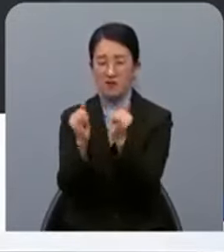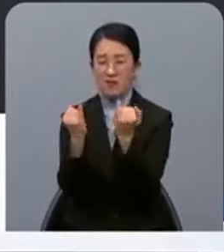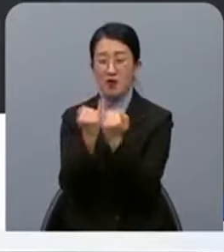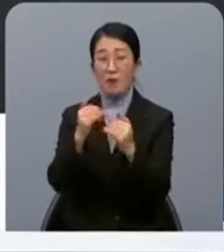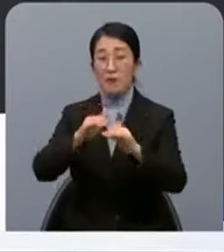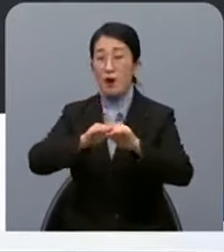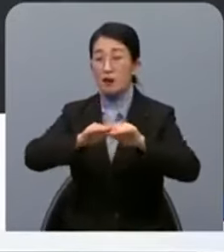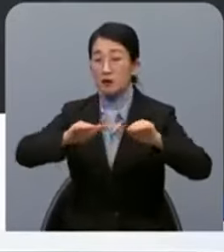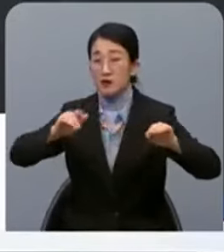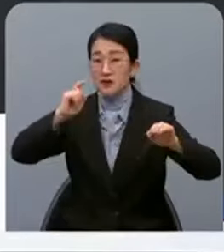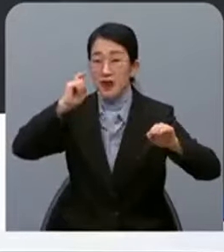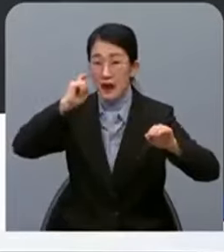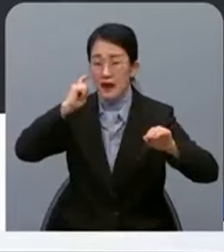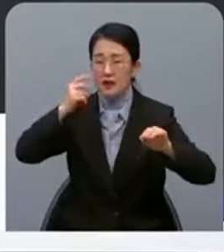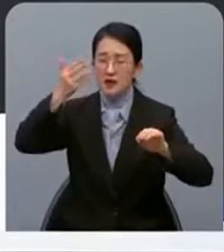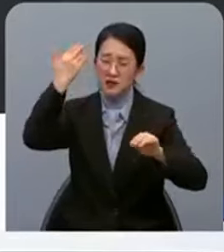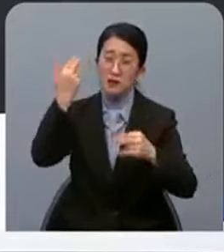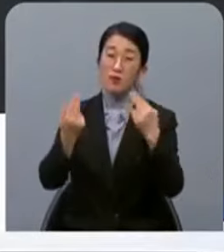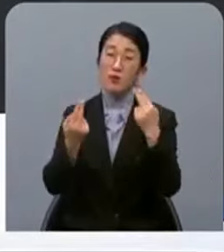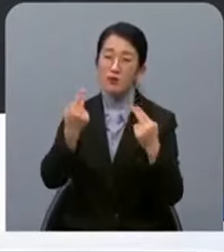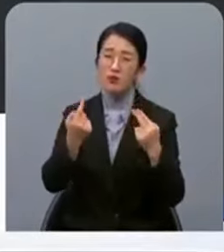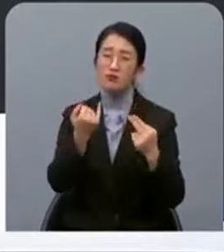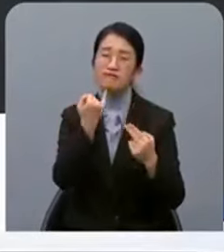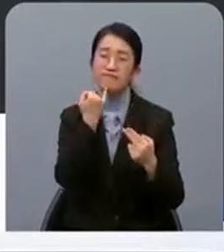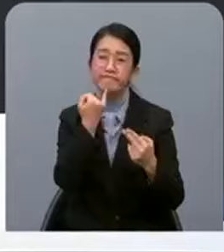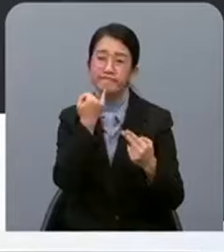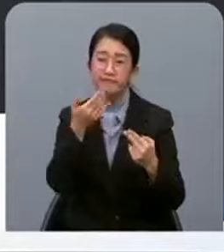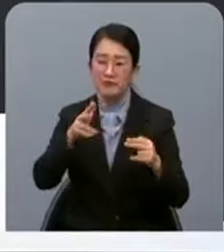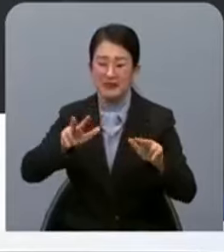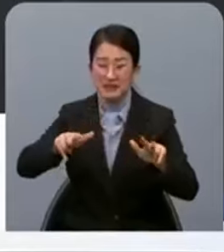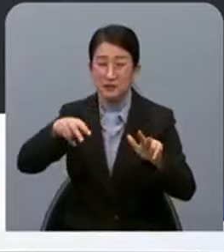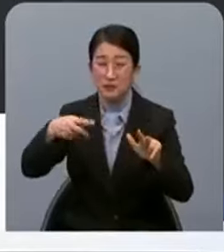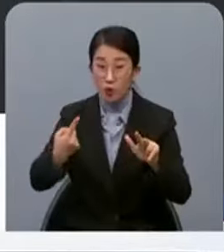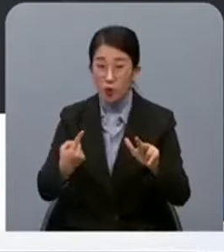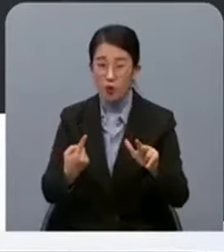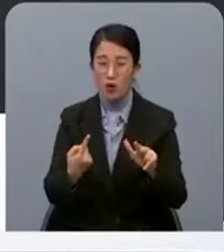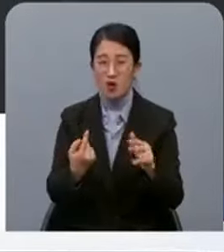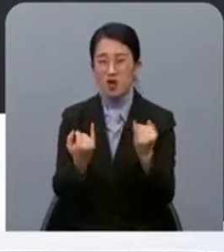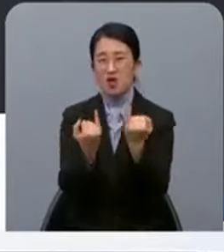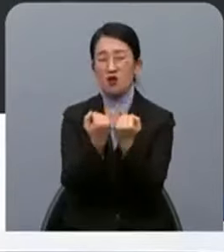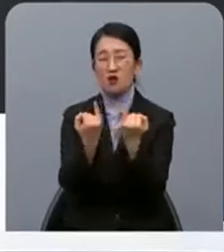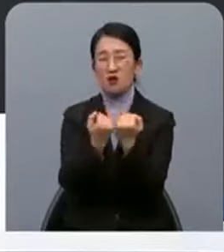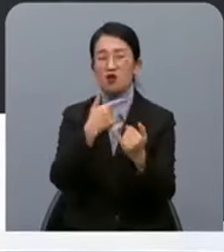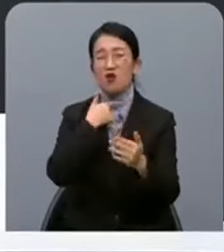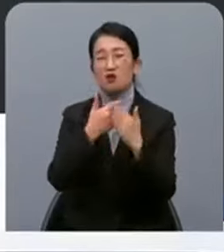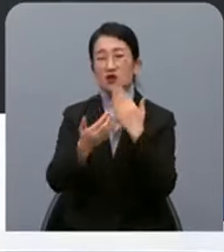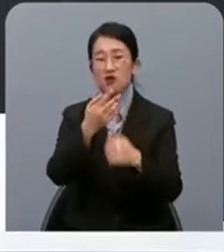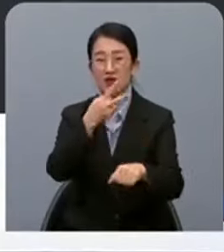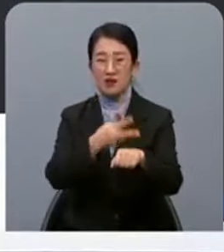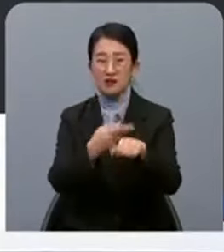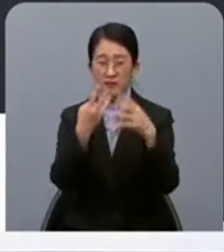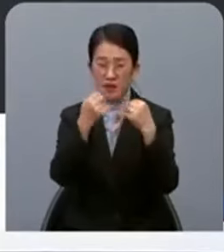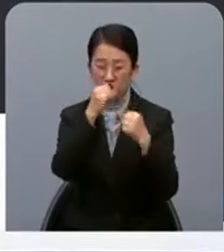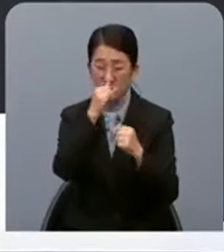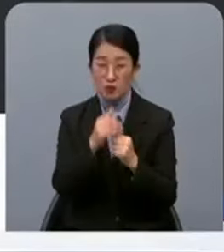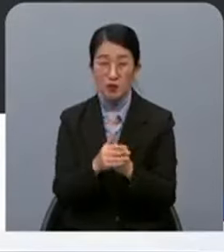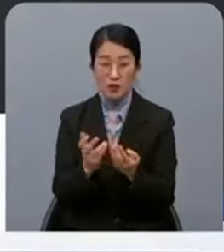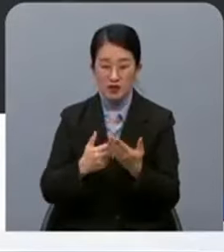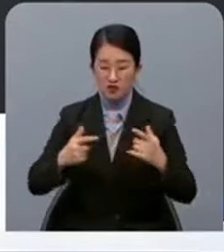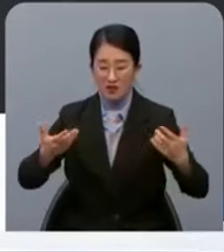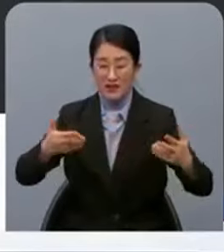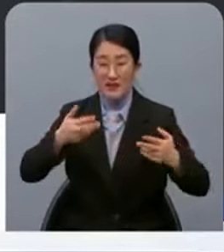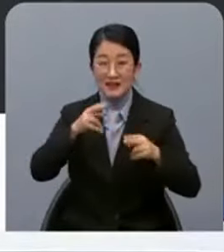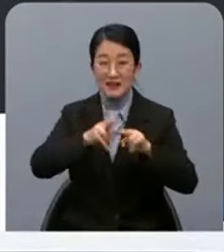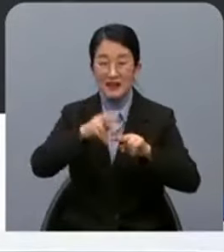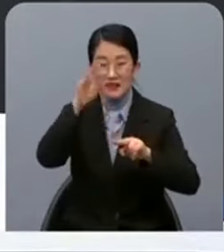과거보다 나아졌다지만 아직도 많은 여성이 경력 단절을 겪고 있는데요. 제주에서 일자리를